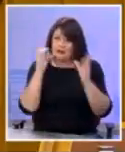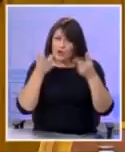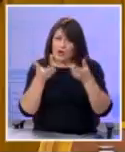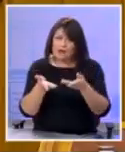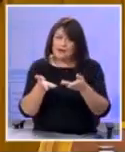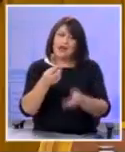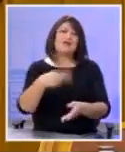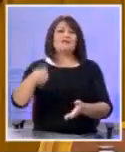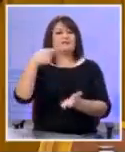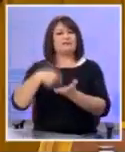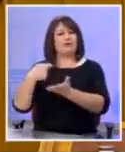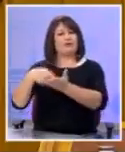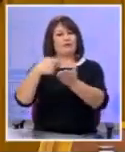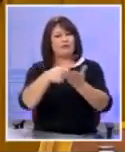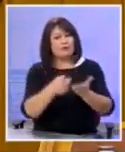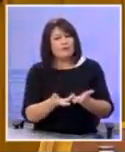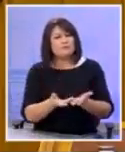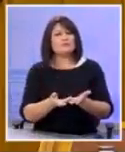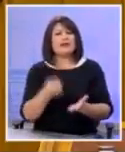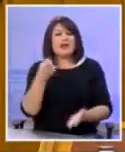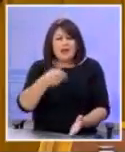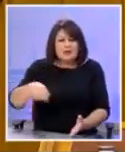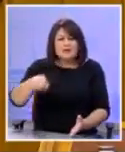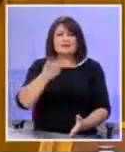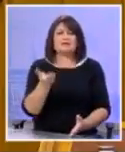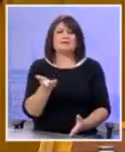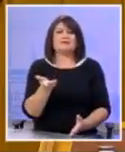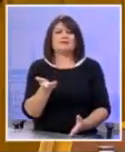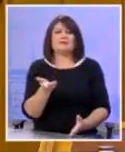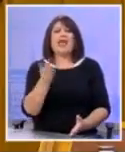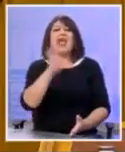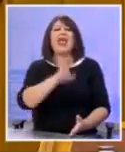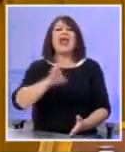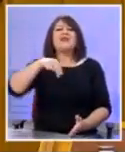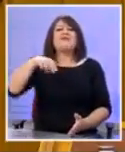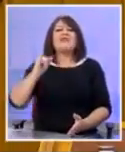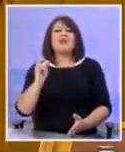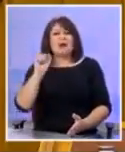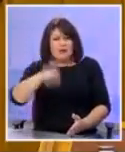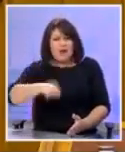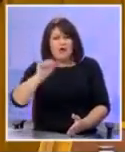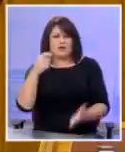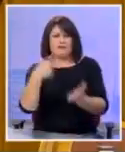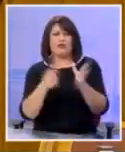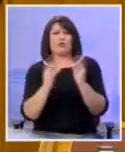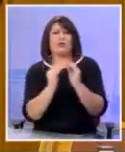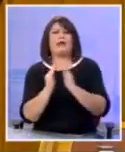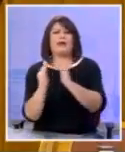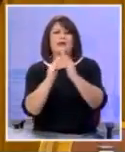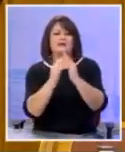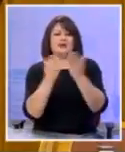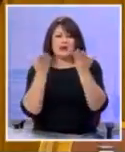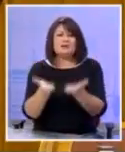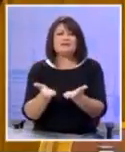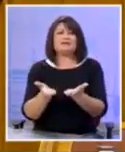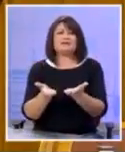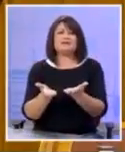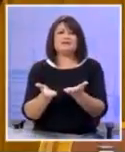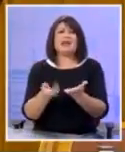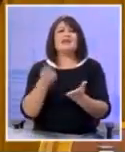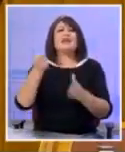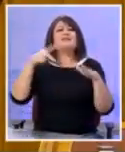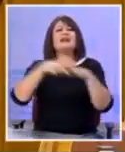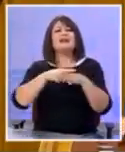την αύξηση της φορολογίας? Εσείς δεν επιβάλατε τον έμφια, ναι ή όχι? Εσείς δεν ρημάξατε τα αποθεματικά